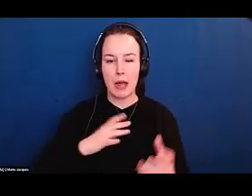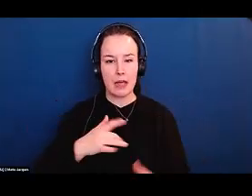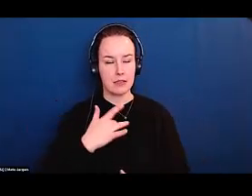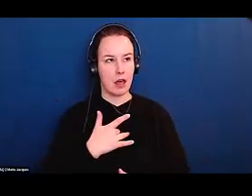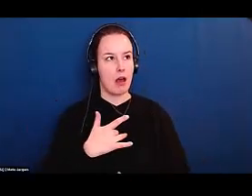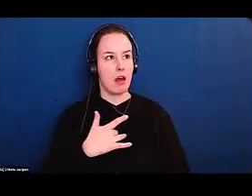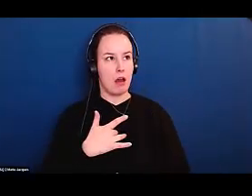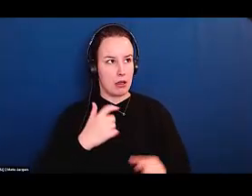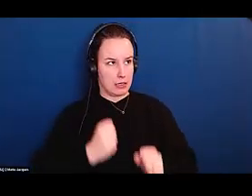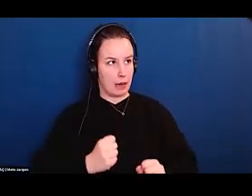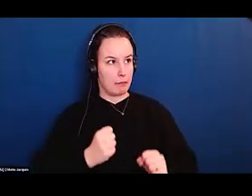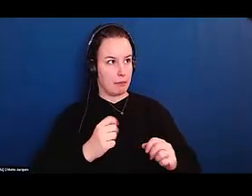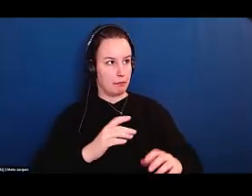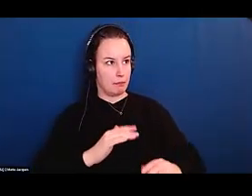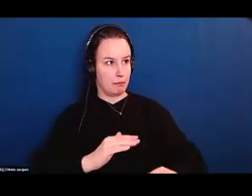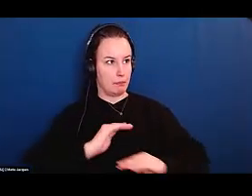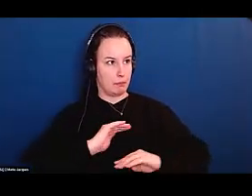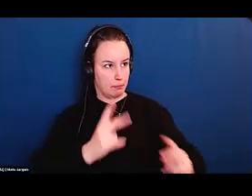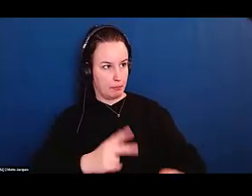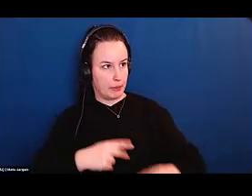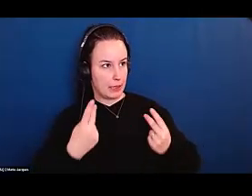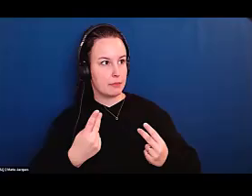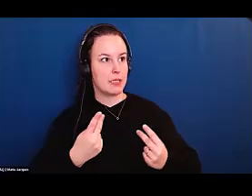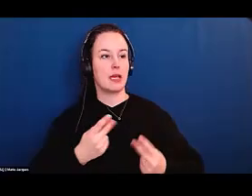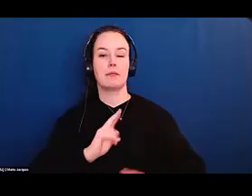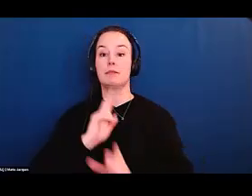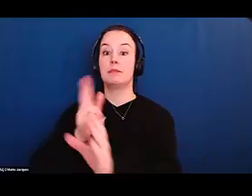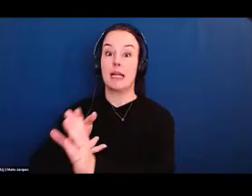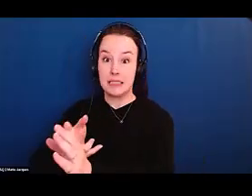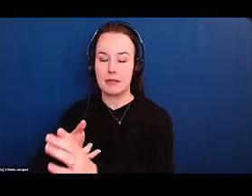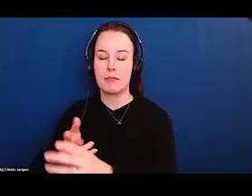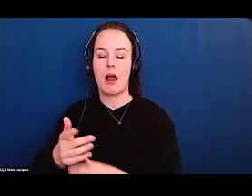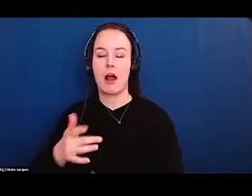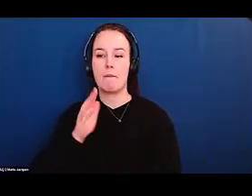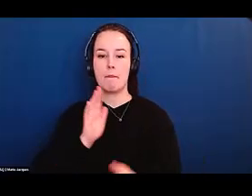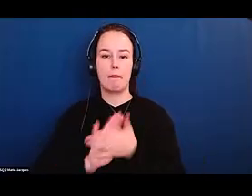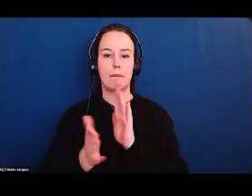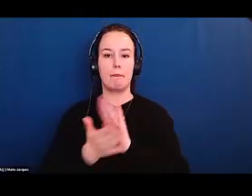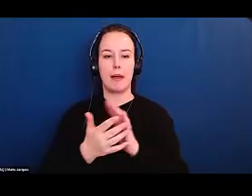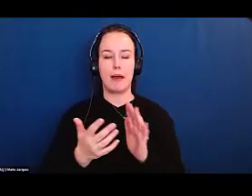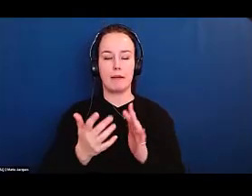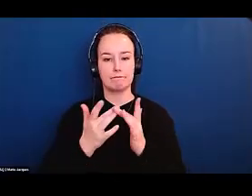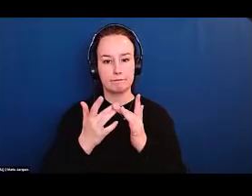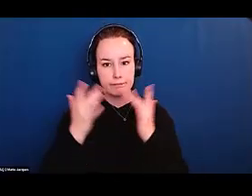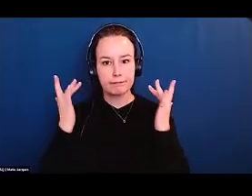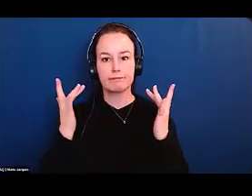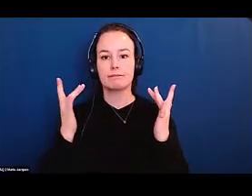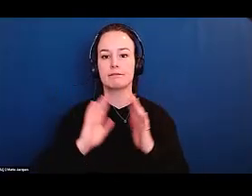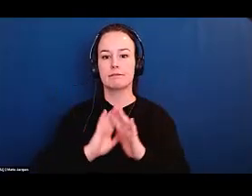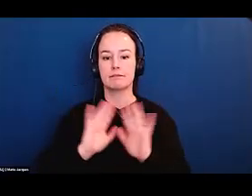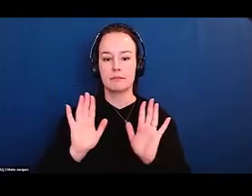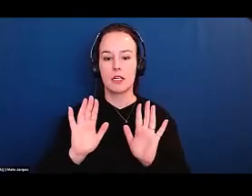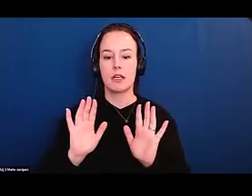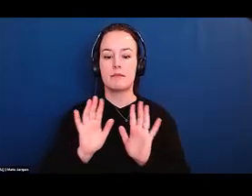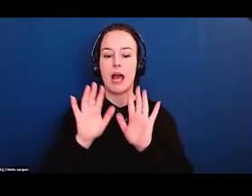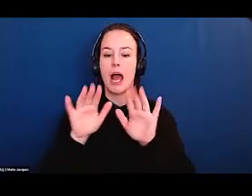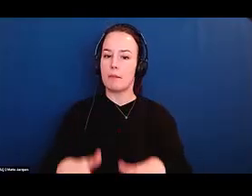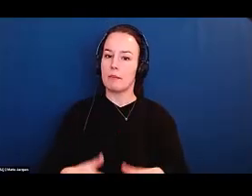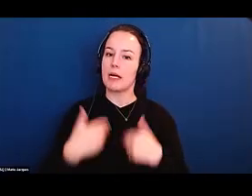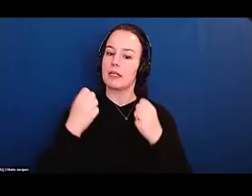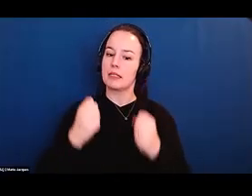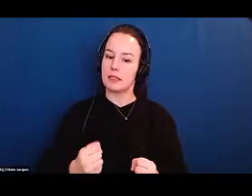sentent comme qu'ils appartiennent à quelque chose, eh bien, ils trouvent la paix et cela